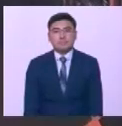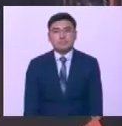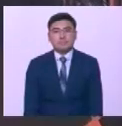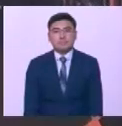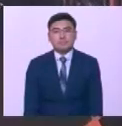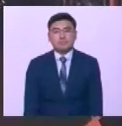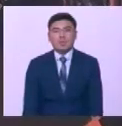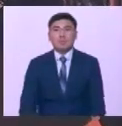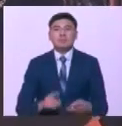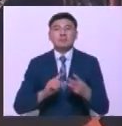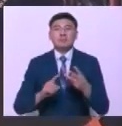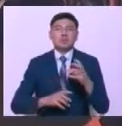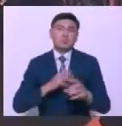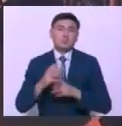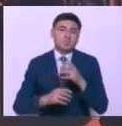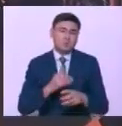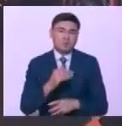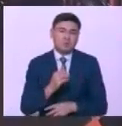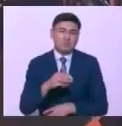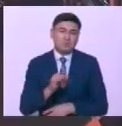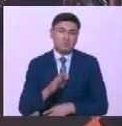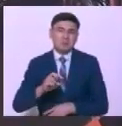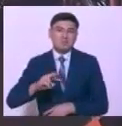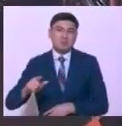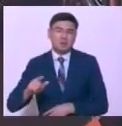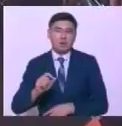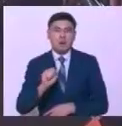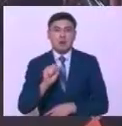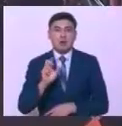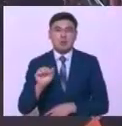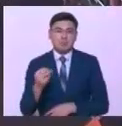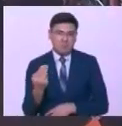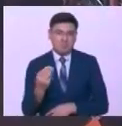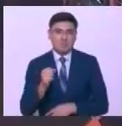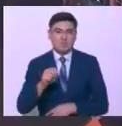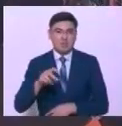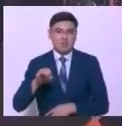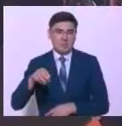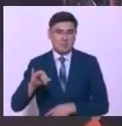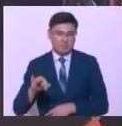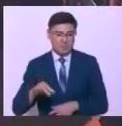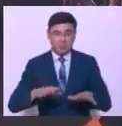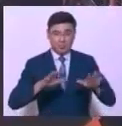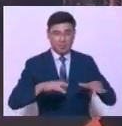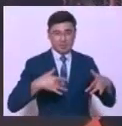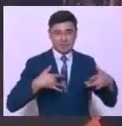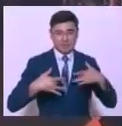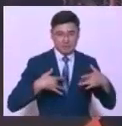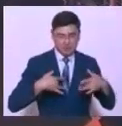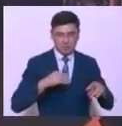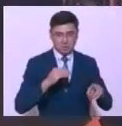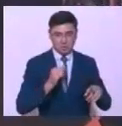в рамках третьего международного театрального фестиваля обещали ма в областном музыкально-драматического театре имени нурмахан жантурин было поставлено шесть